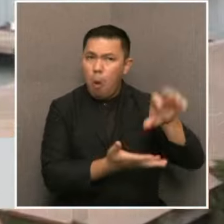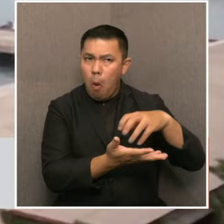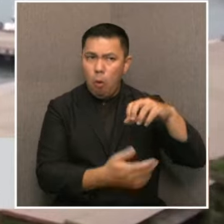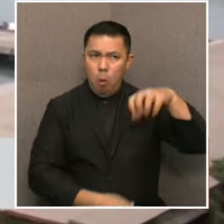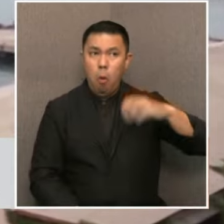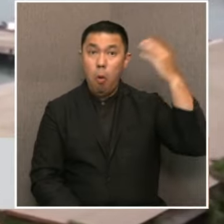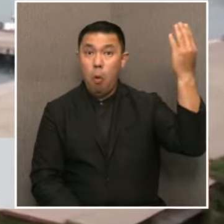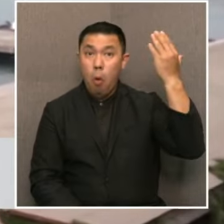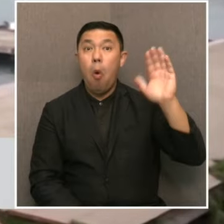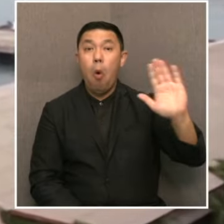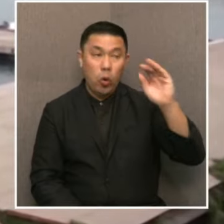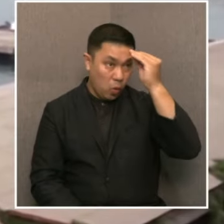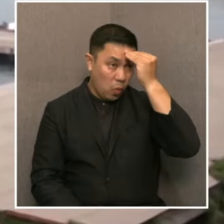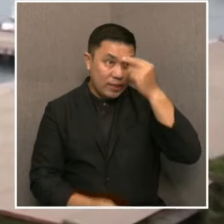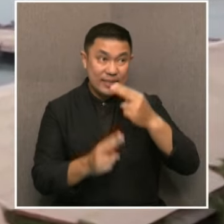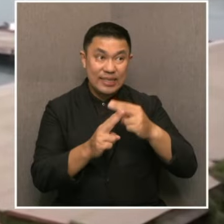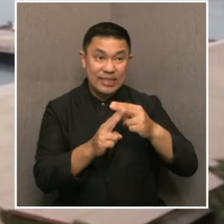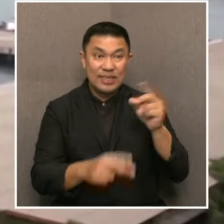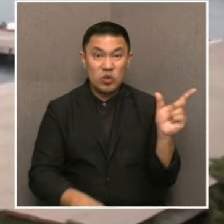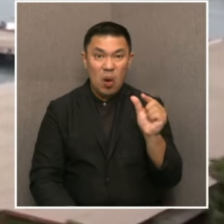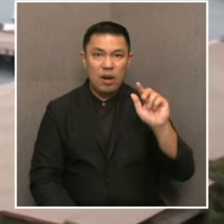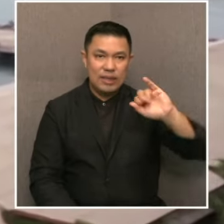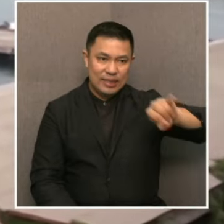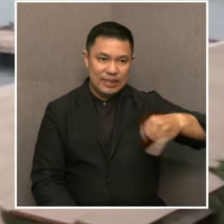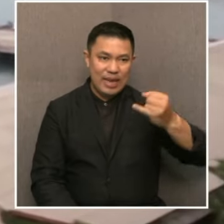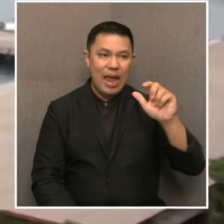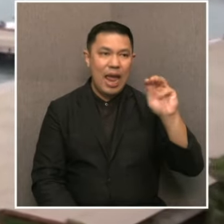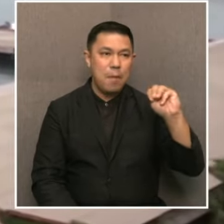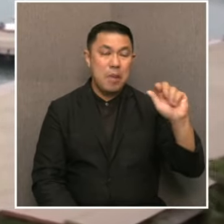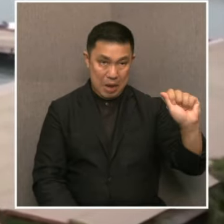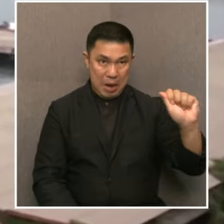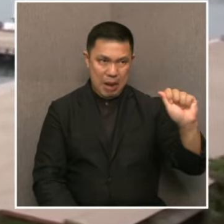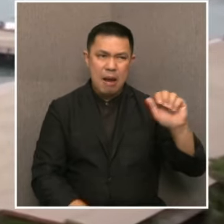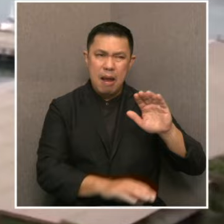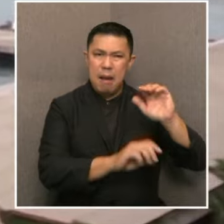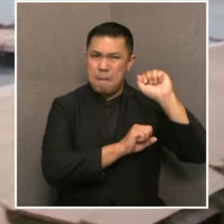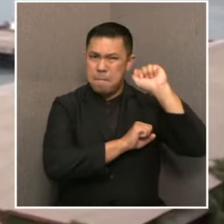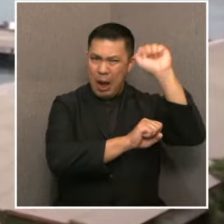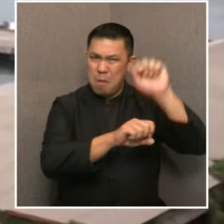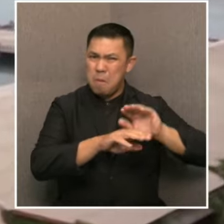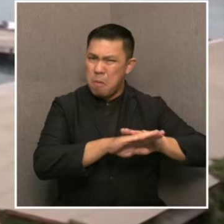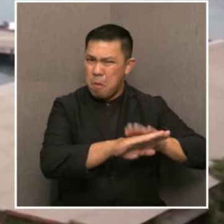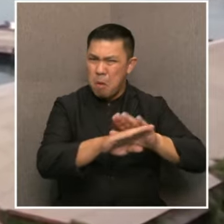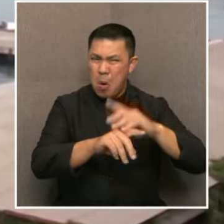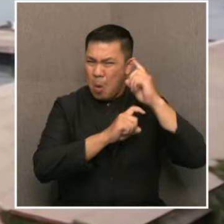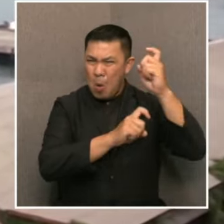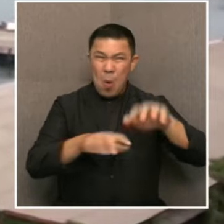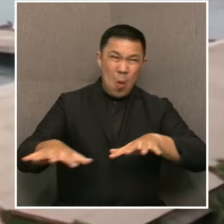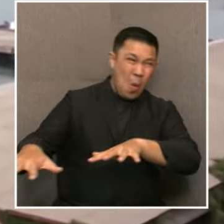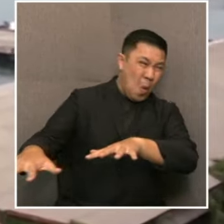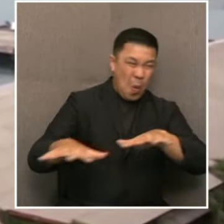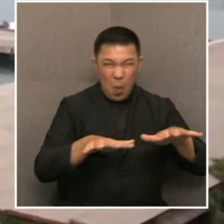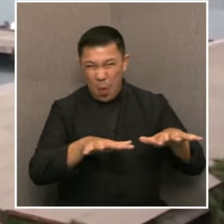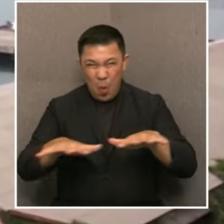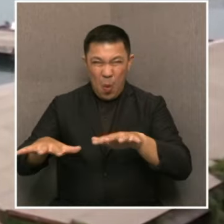อุตุนิยมวิทยาญี่ปุ่นหรือ jmaได้ออกประกาศเตือนภัยแผ่นดินไหวขนาดใหญ่มากนะคะหรือว่าเคกเป็นครั้ง